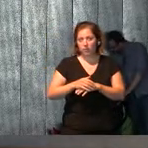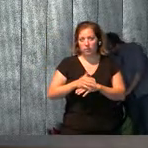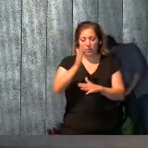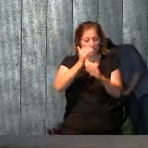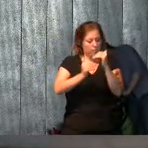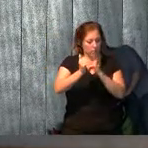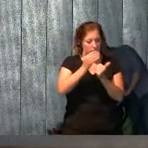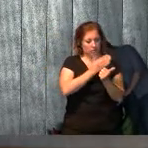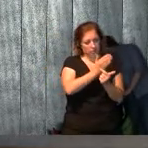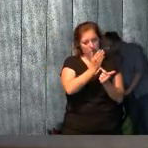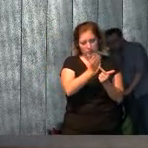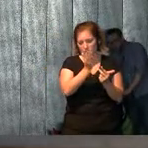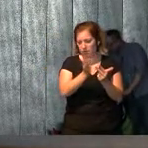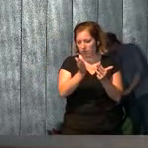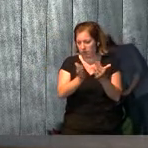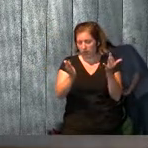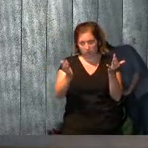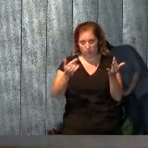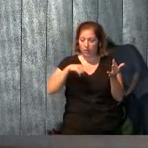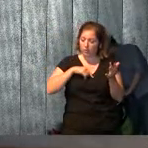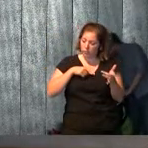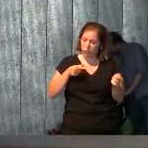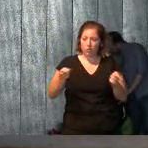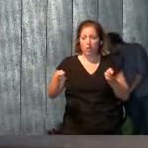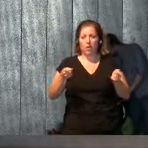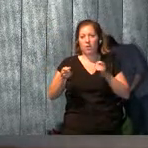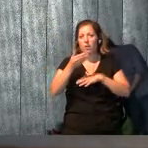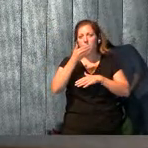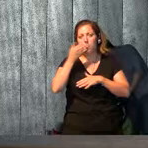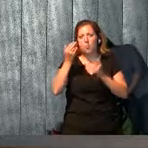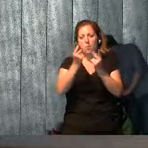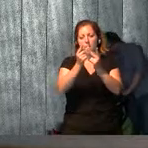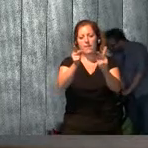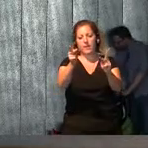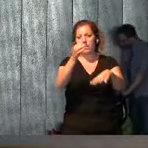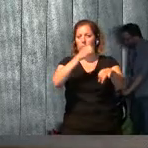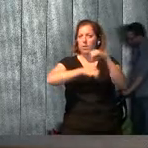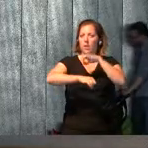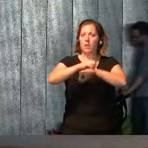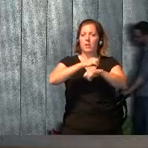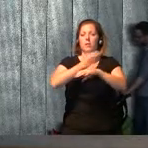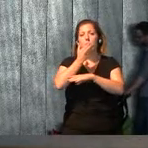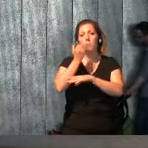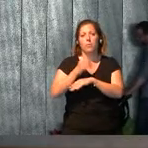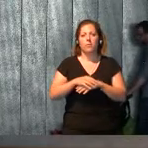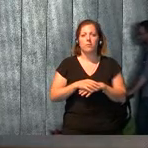nous accompagnons pour mieux donc organiser cette ville. Parce qu'au fait, si ma préoccupation c'est